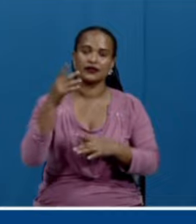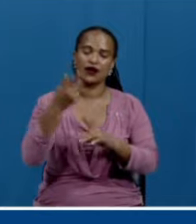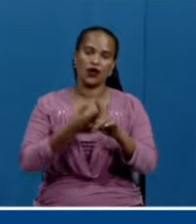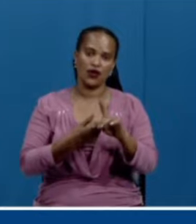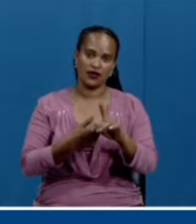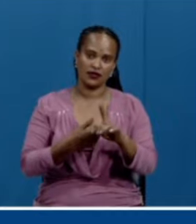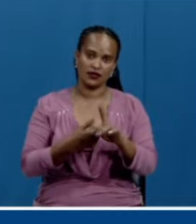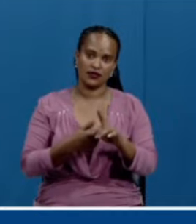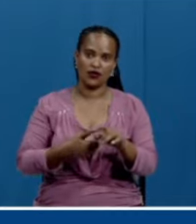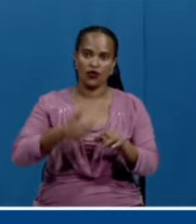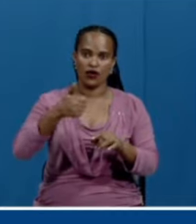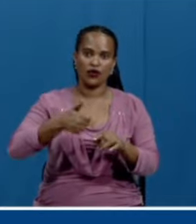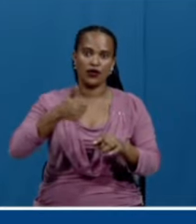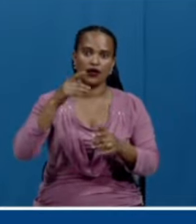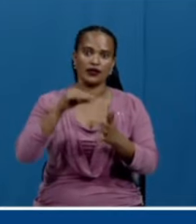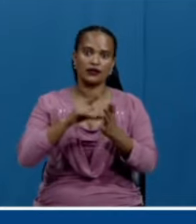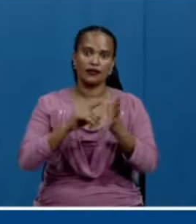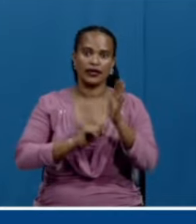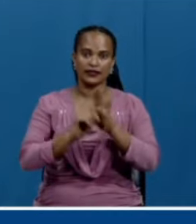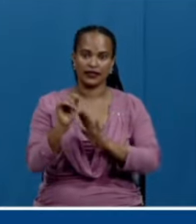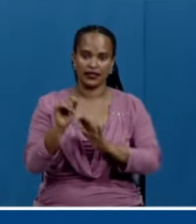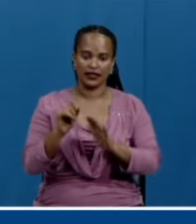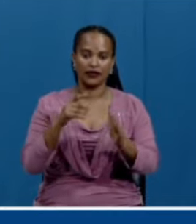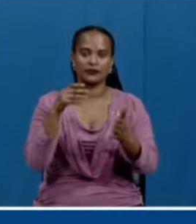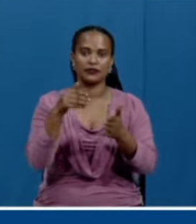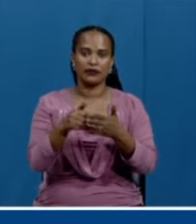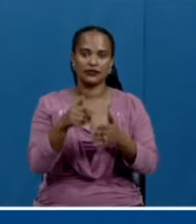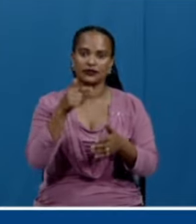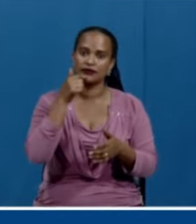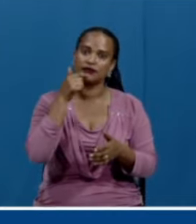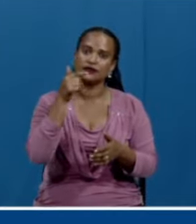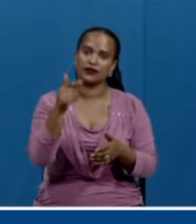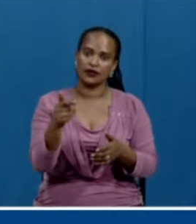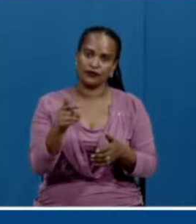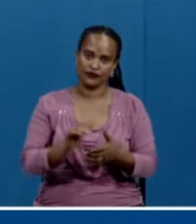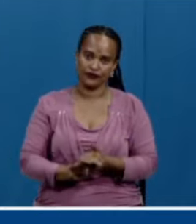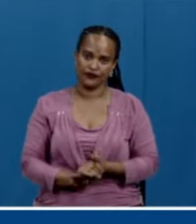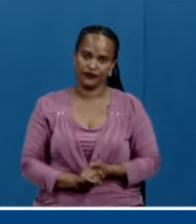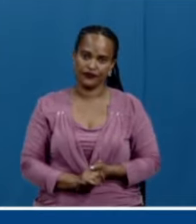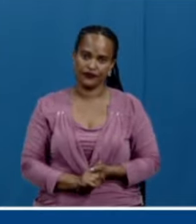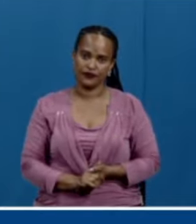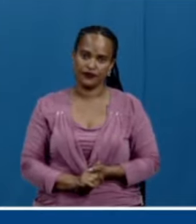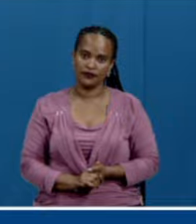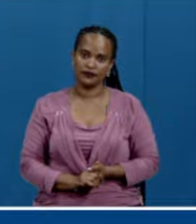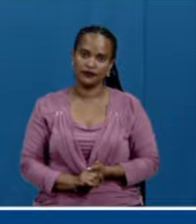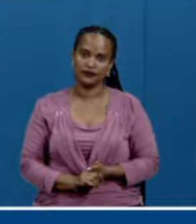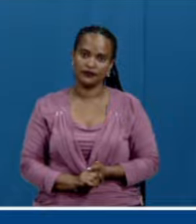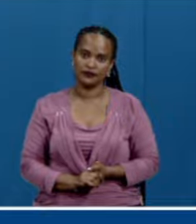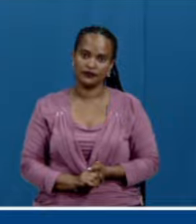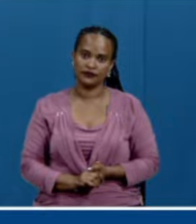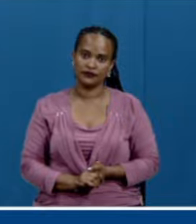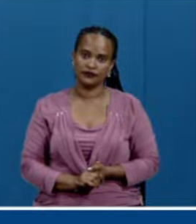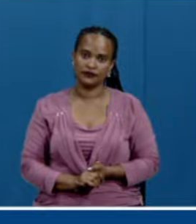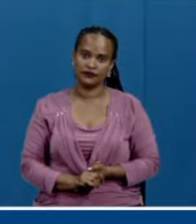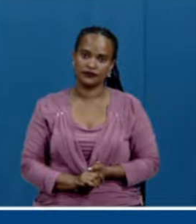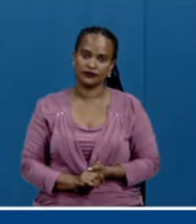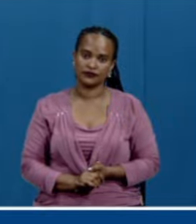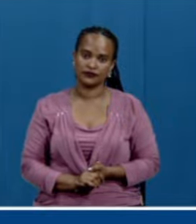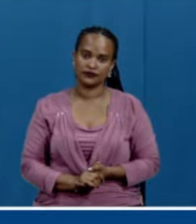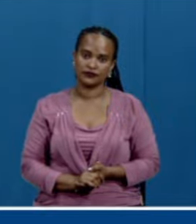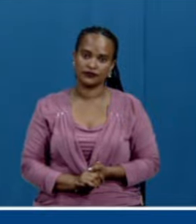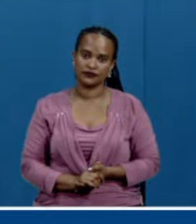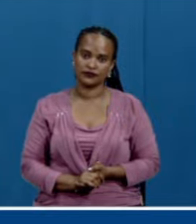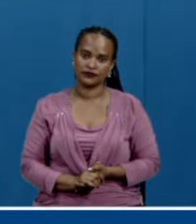ድማ ናብ ዋና ዋና ከተማታት ትግራይ ከም ዘባፅሕን ተዛሪቦም። We are very happy to announce to the people of